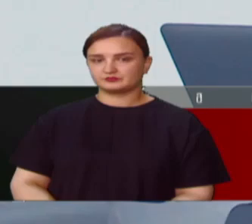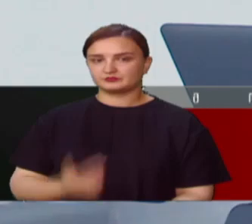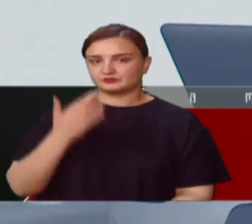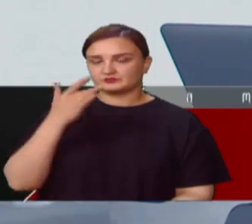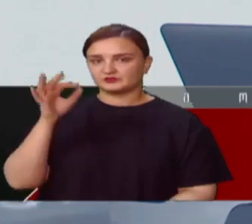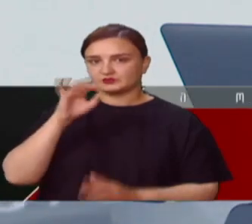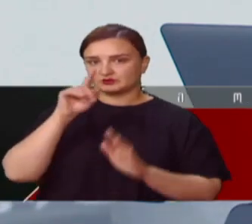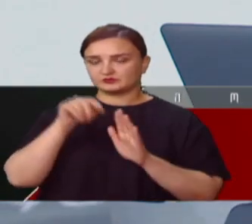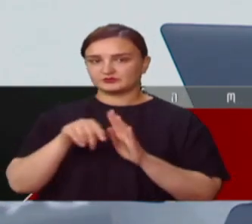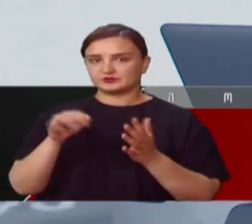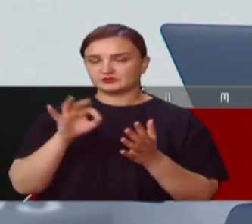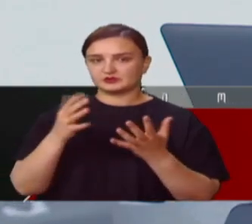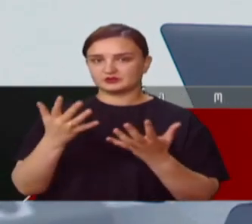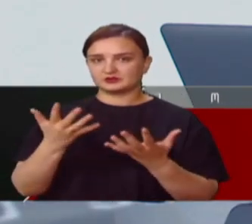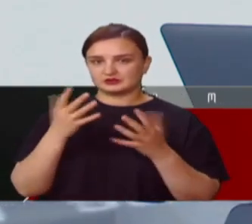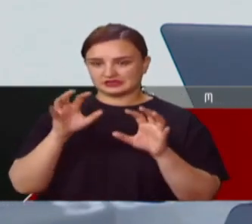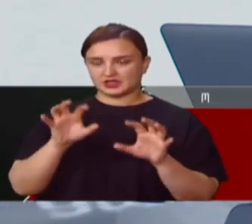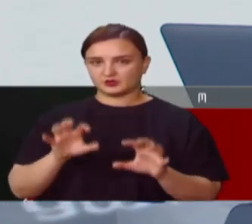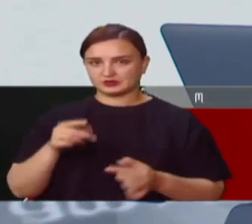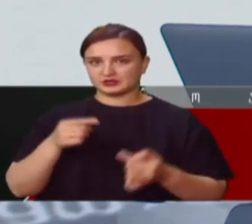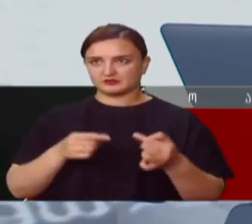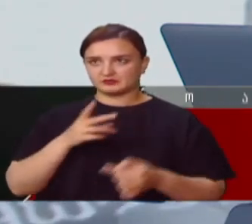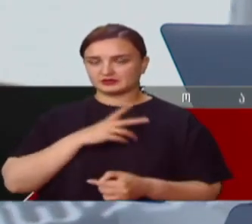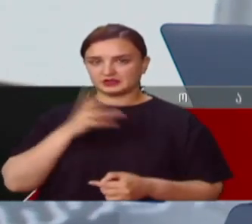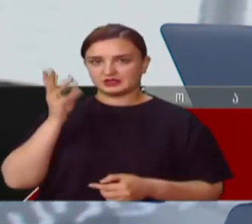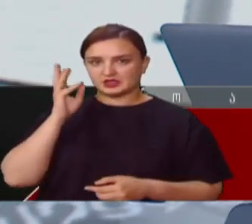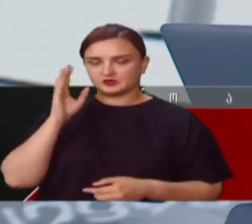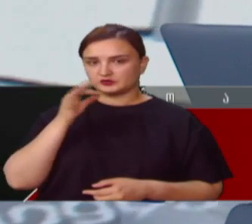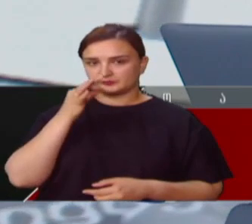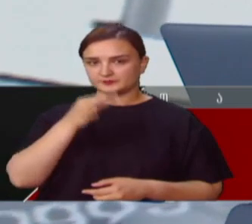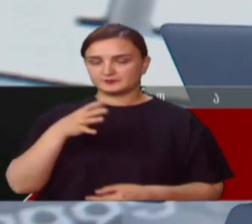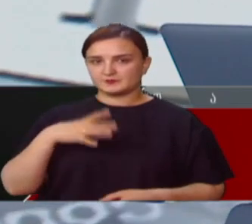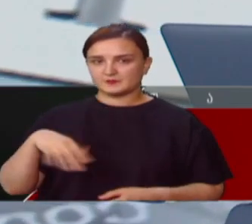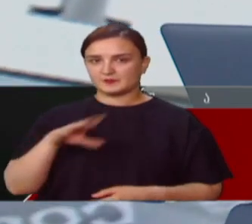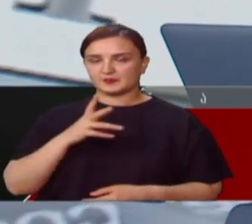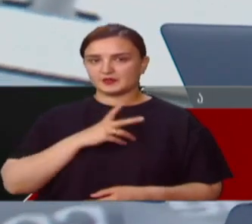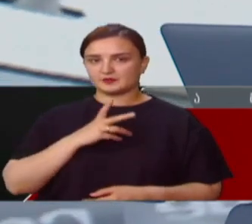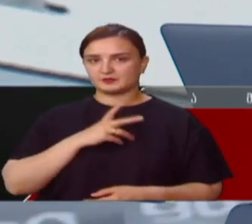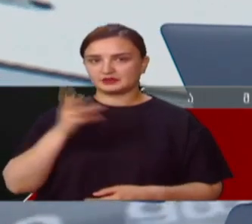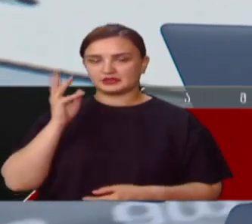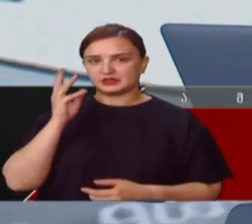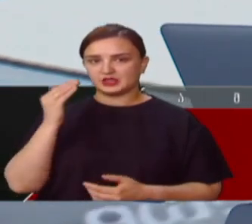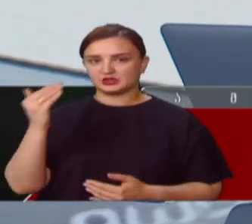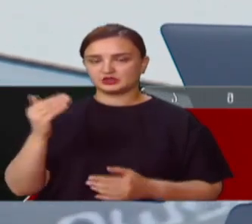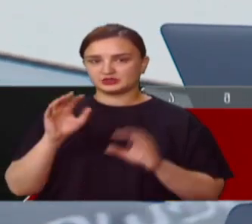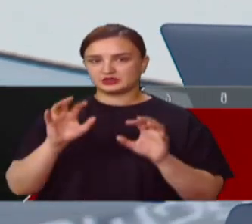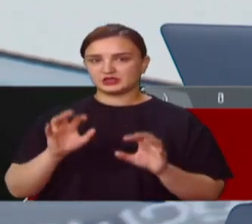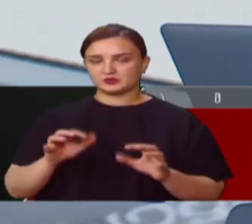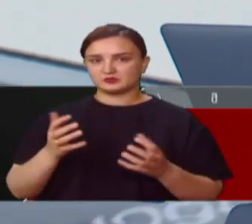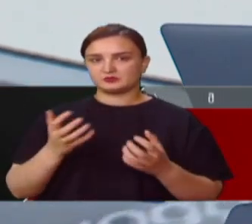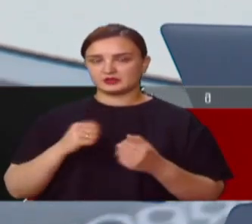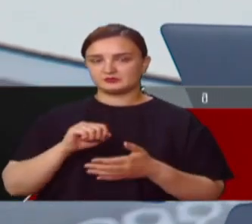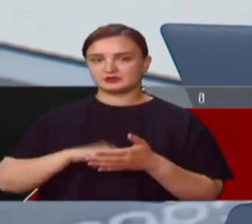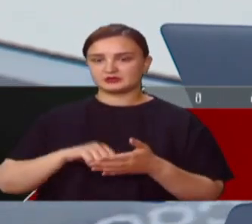უცხოური გავლენის გამჭვირვალობის შესახებ სადაო კანონს ეხმაურება ბრიტანეთის ელჩი მარკ კლეიტონი საქართველოში დიდი ბრიტანეთის ელჩის თქმით კანონის მიღების